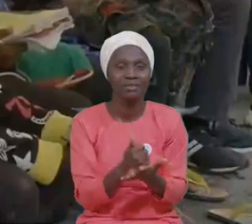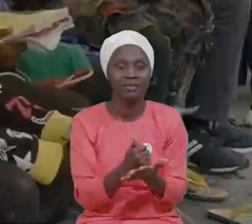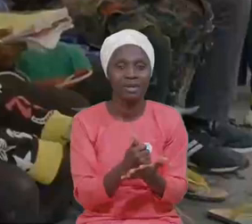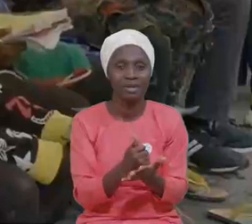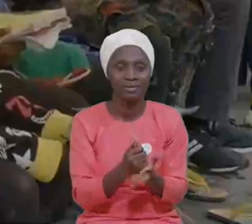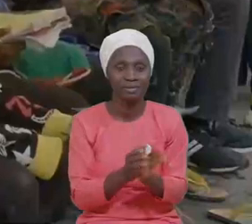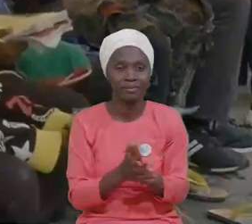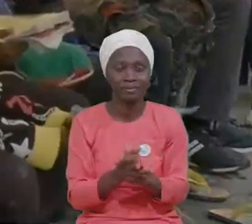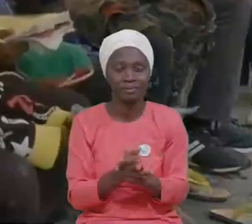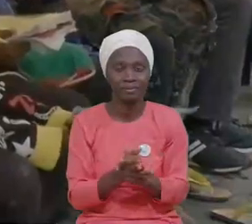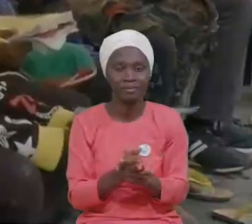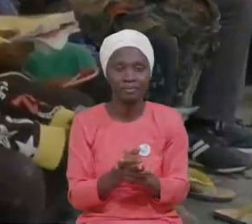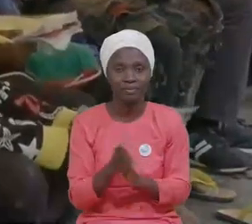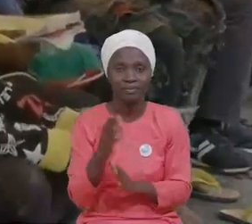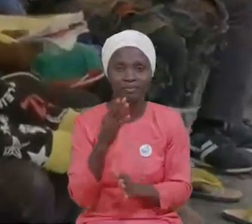Amen.